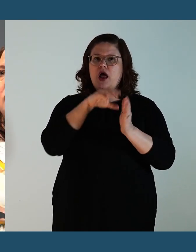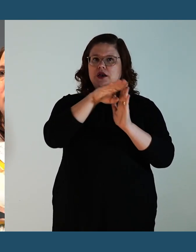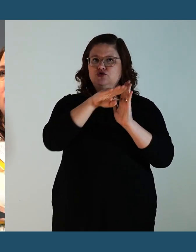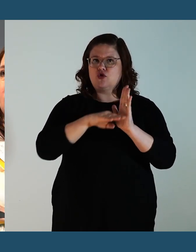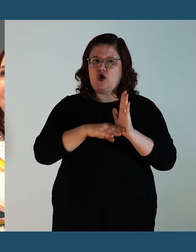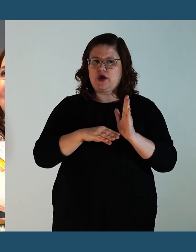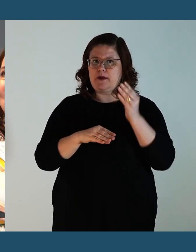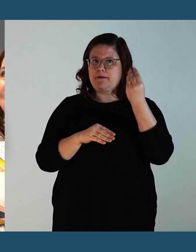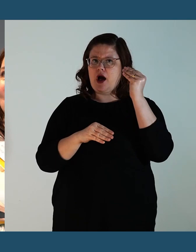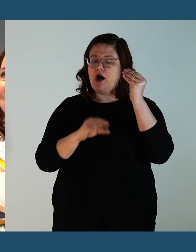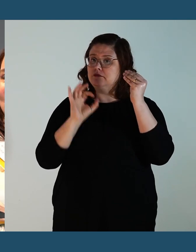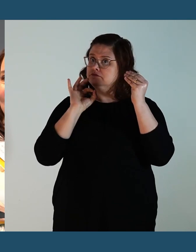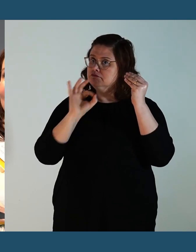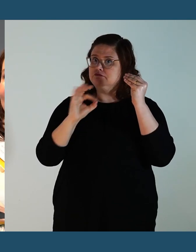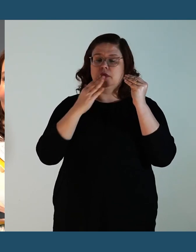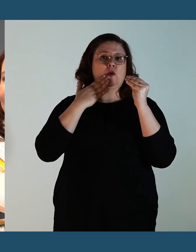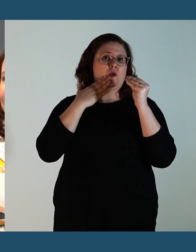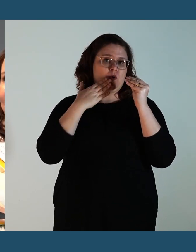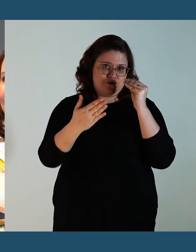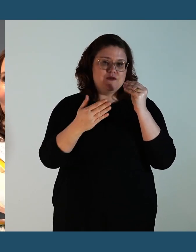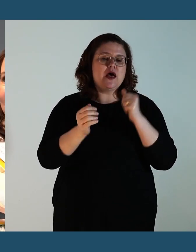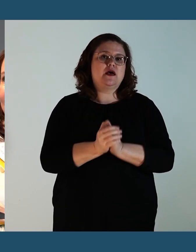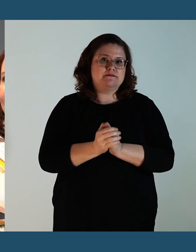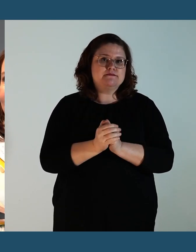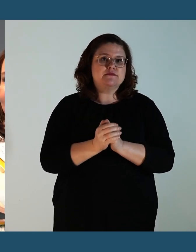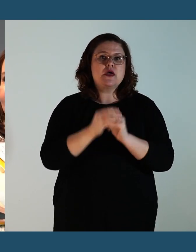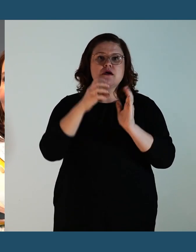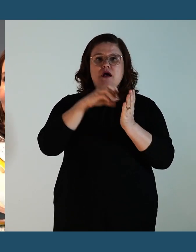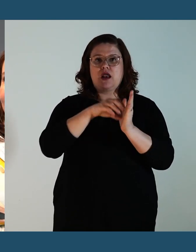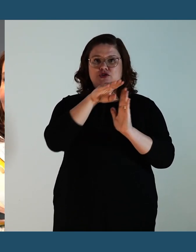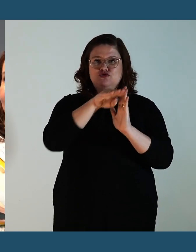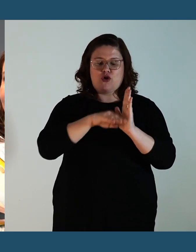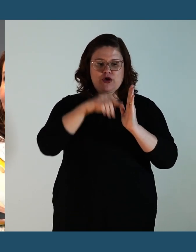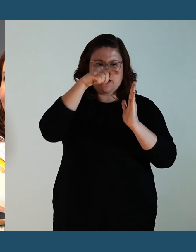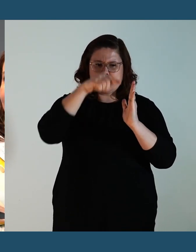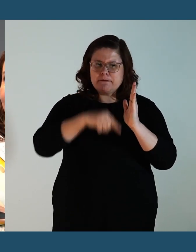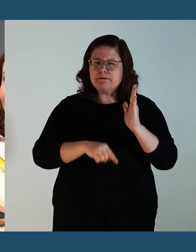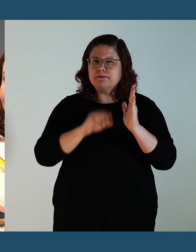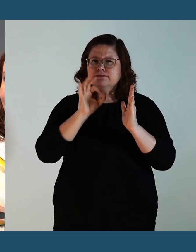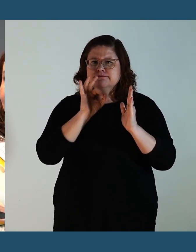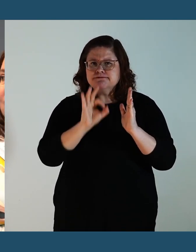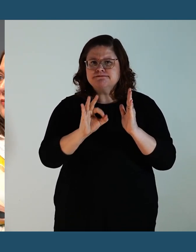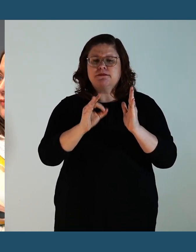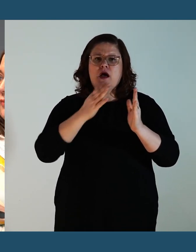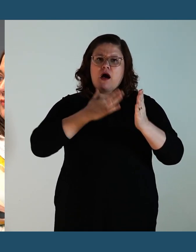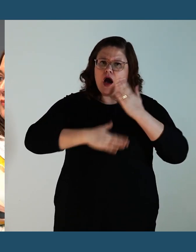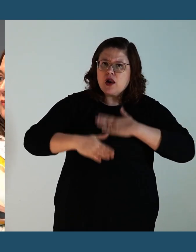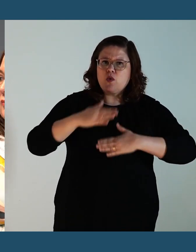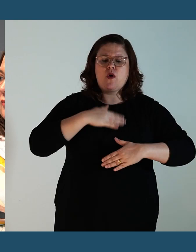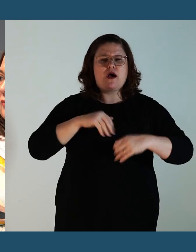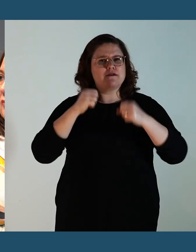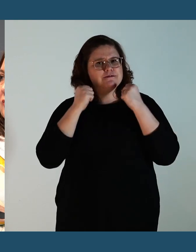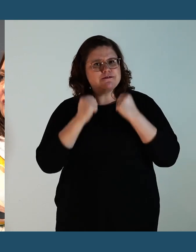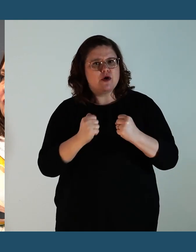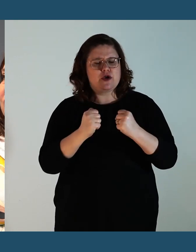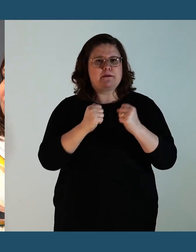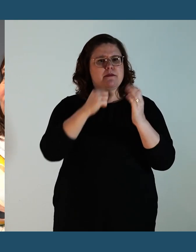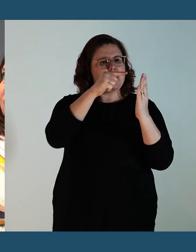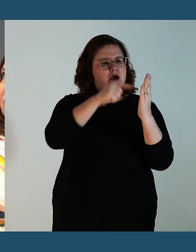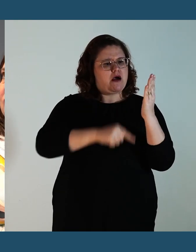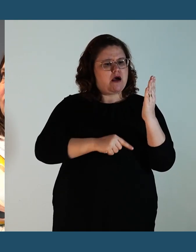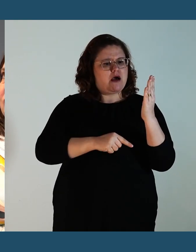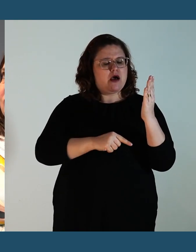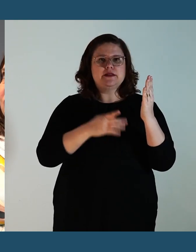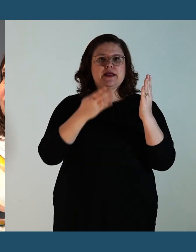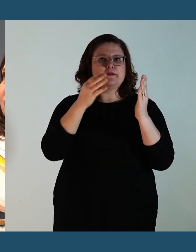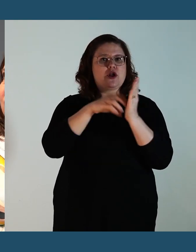tosi hyvä. Siinä oli todella paljon niin kuin sellaista todella halua ja voimaa, ja ilman sellaista hallitusohjelmaa